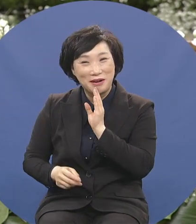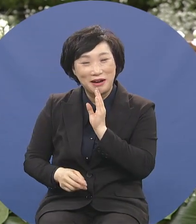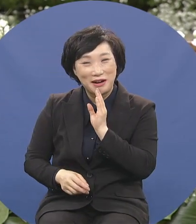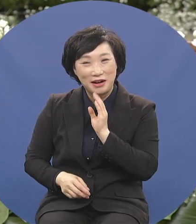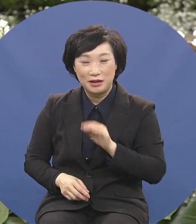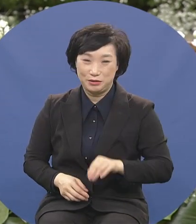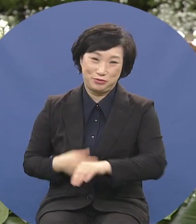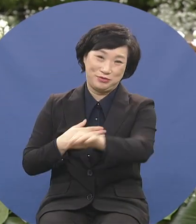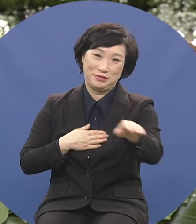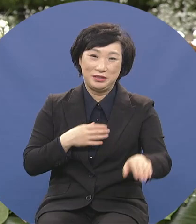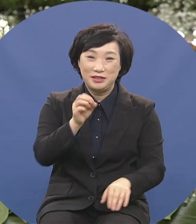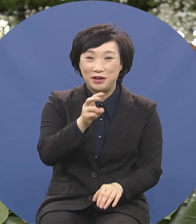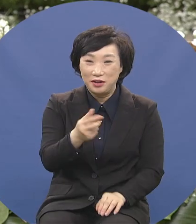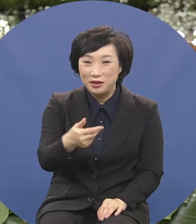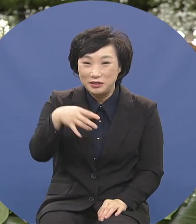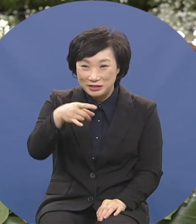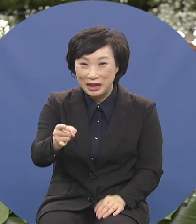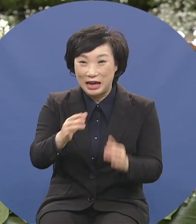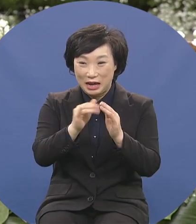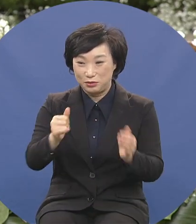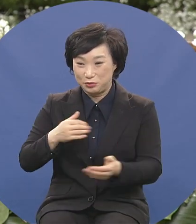말이에요. 연세가족들이요,